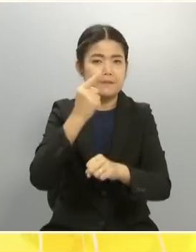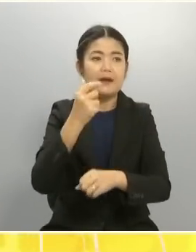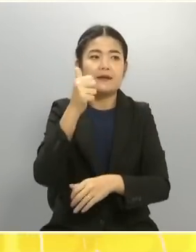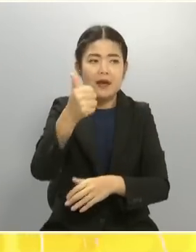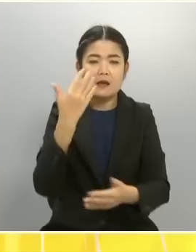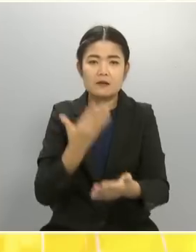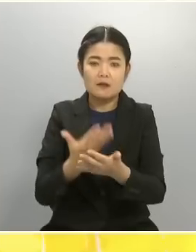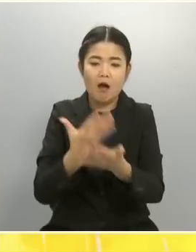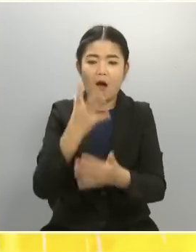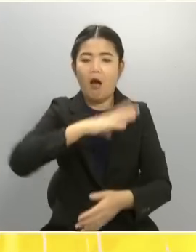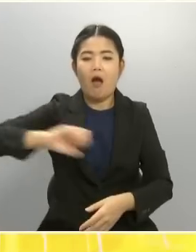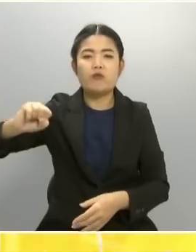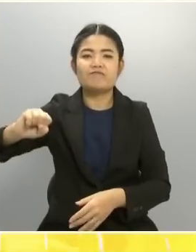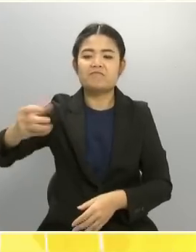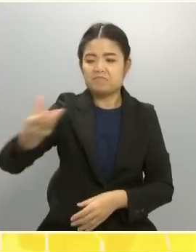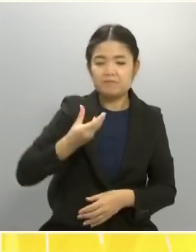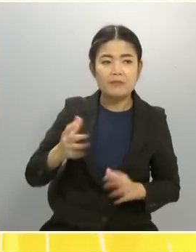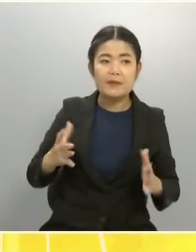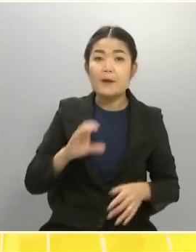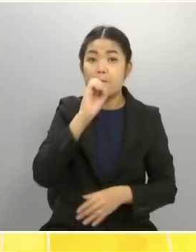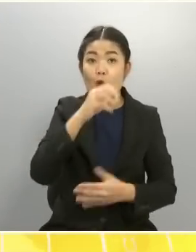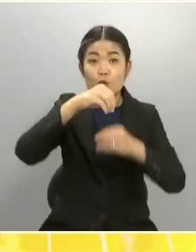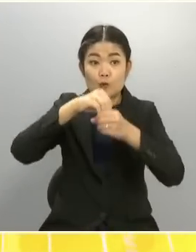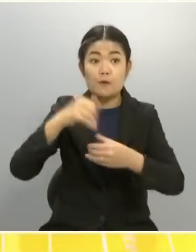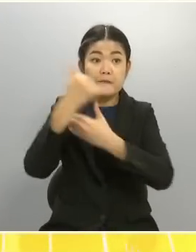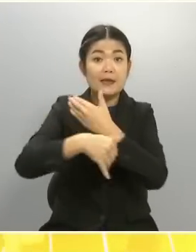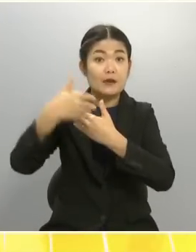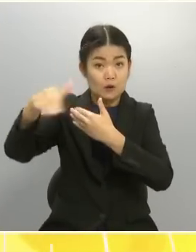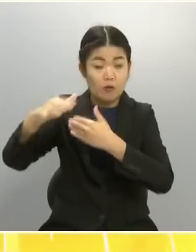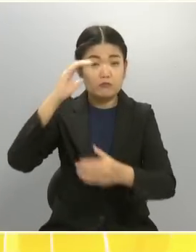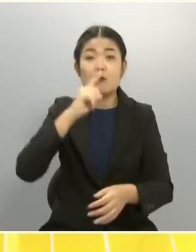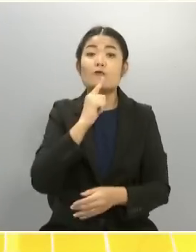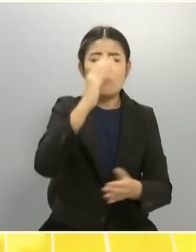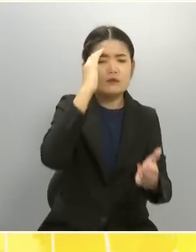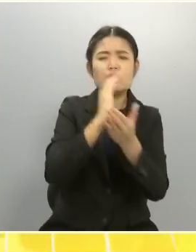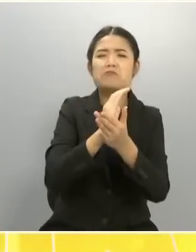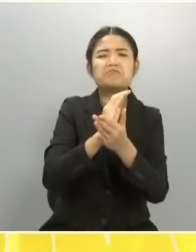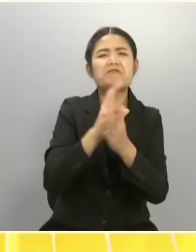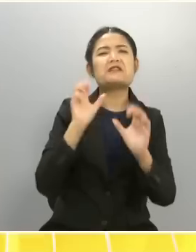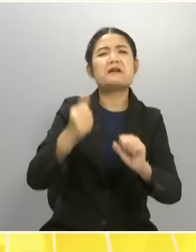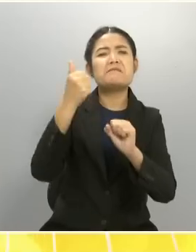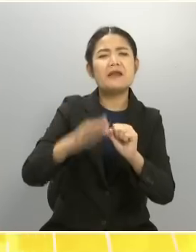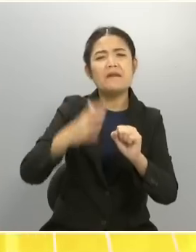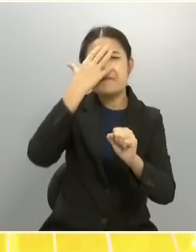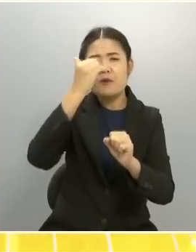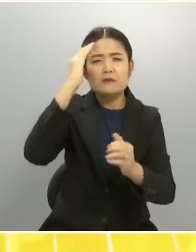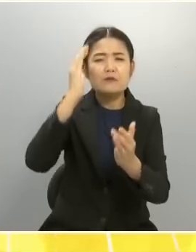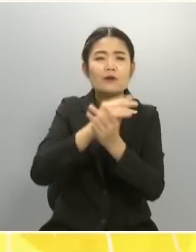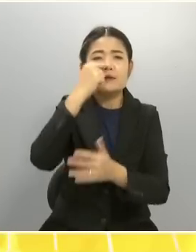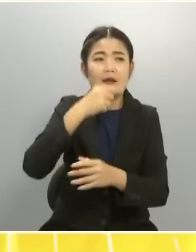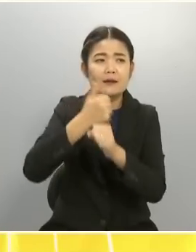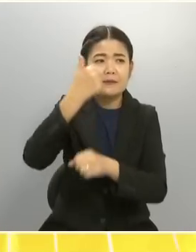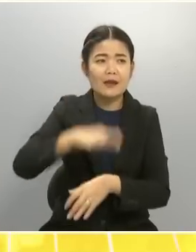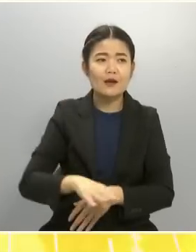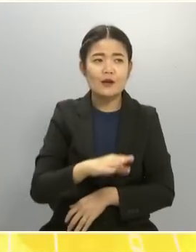ที่เราสูญเสียไปเอาคืนไม่ได้เพราะว่ามันอยู่ต่างประเทศไปแจ้งความก็ไม่มีความหมายเพราะว่าตำรวจไทยมาทำอะไรไม่ได้เมียยังไม่รู้ถ้าเมียรู้